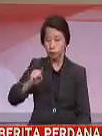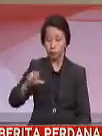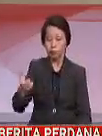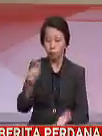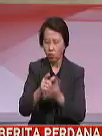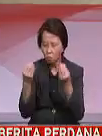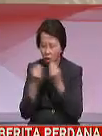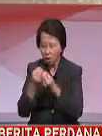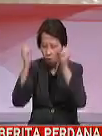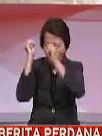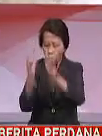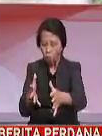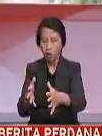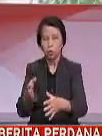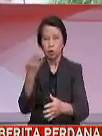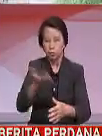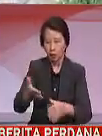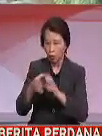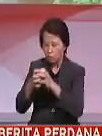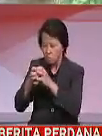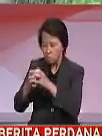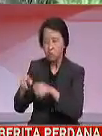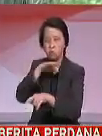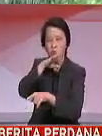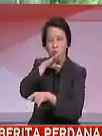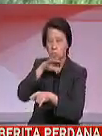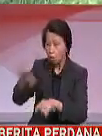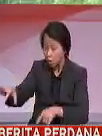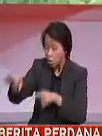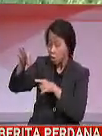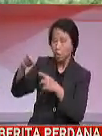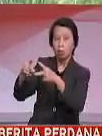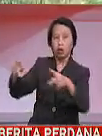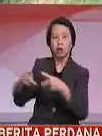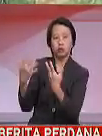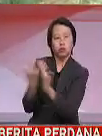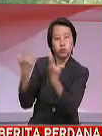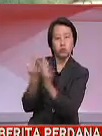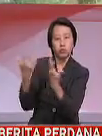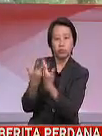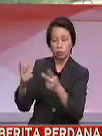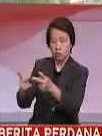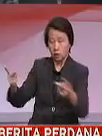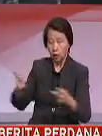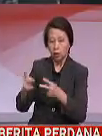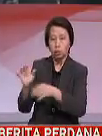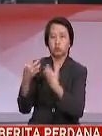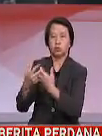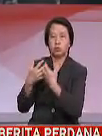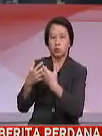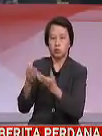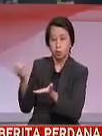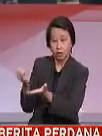sejumlah bahan buangan dan bahan sebatian organik tersisa ditemukan dalam kawasan Beluka di kawasan perindustrian